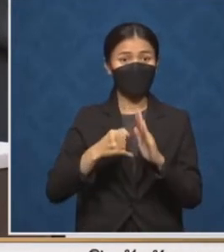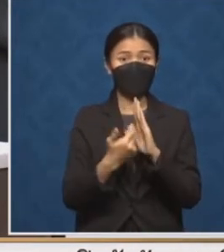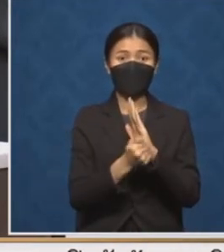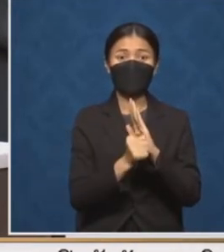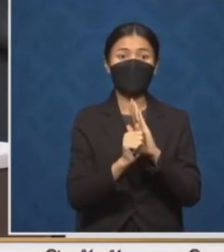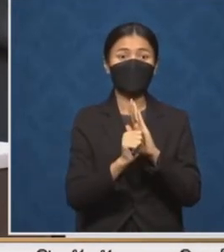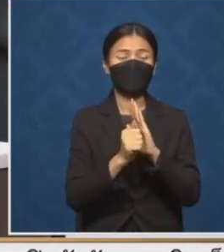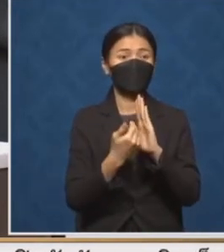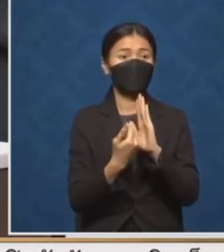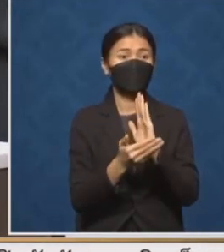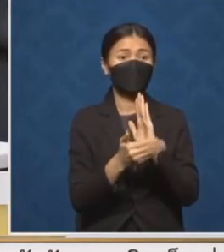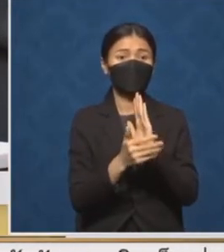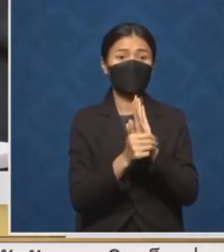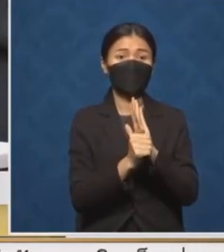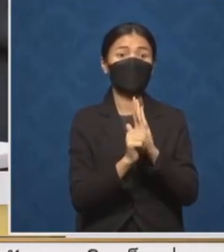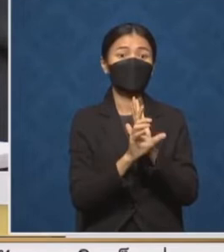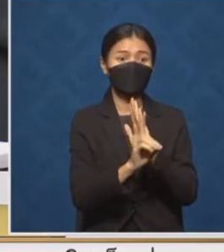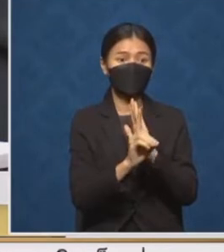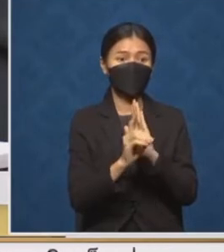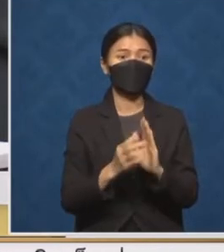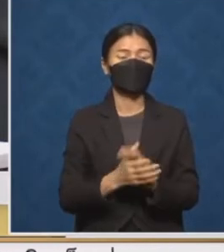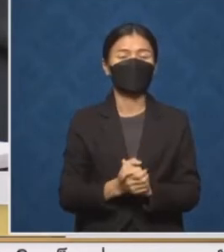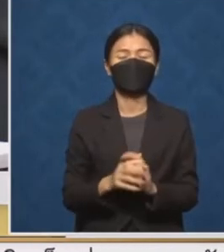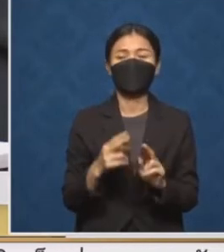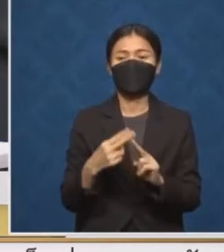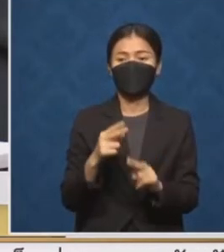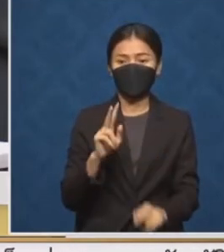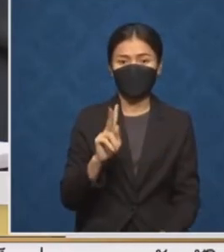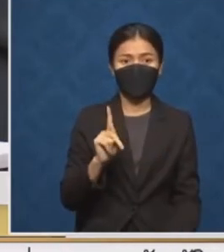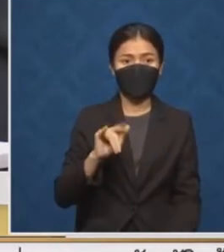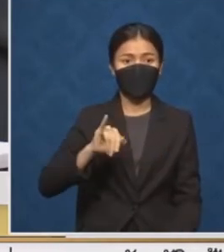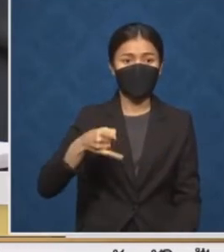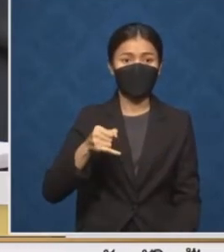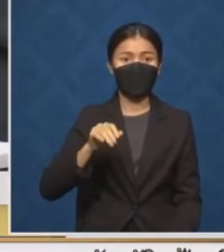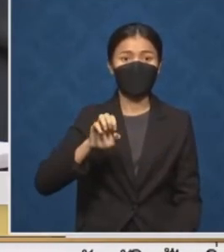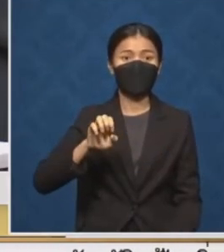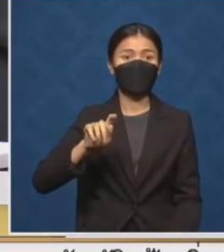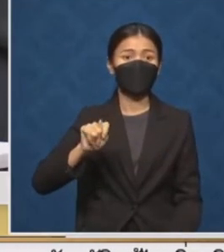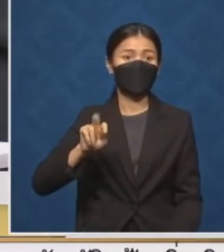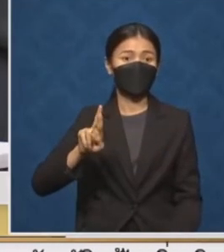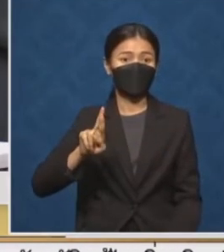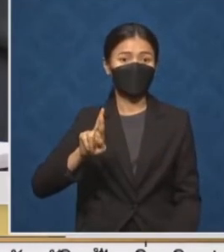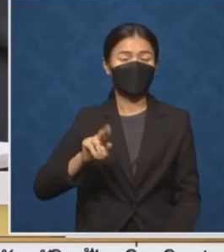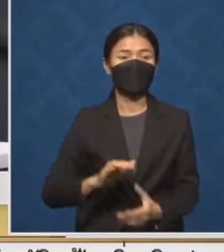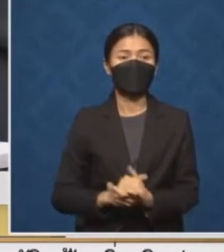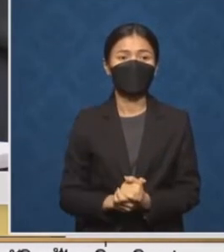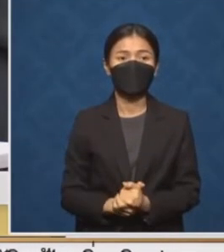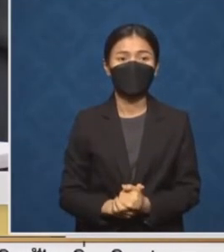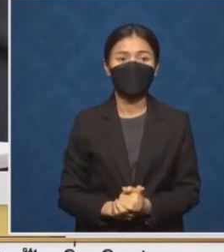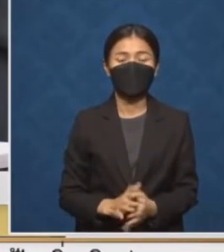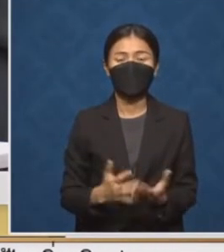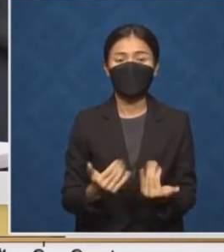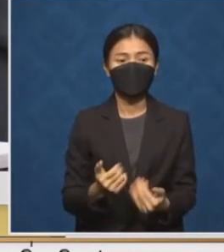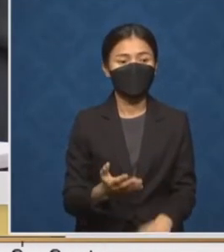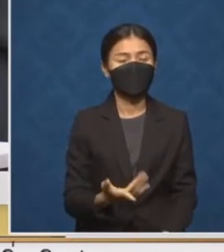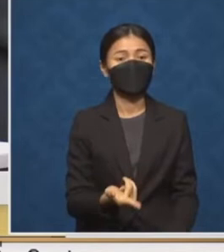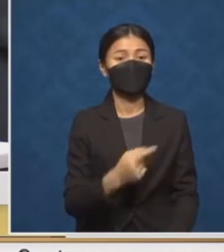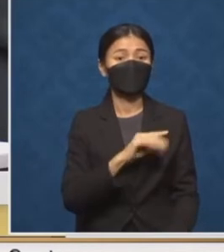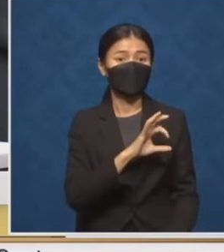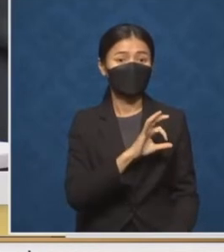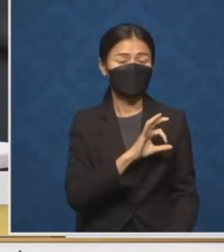านะผู้แปรยติท่านประธานครับหลายท่านท่านทวีได้พูดถึงเรื่องกฎหม